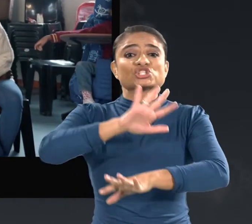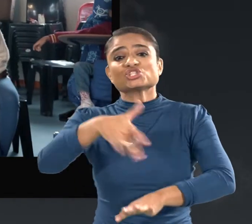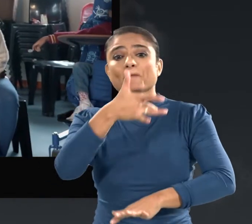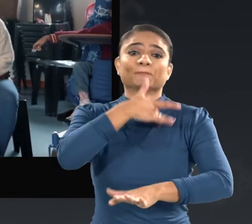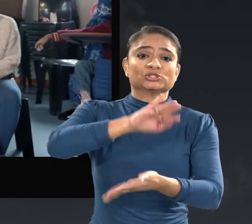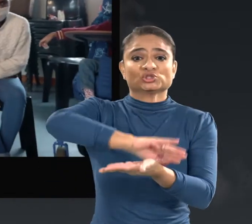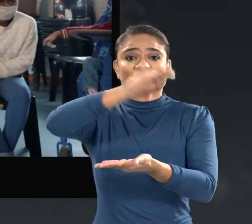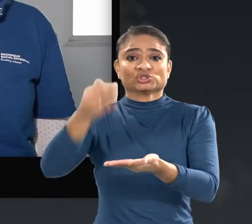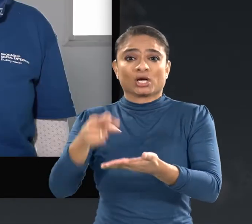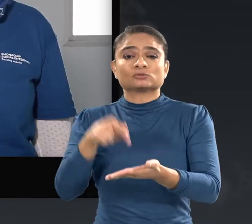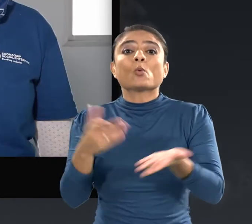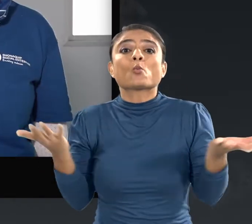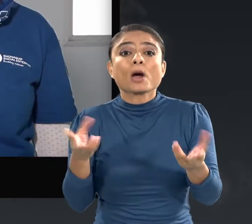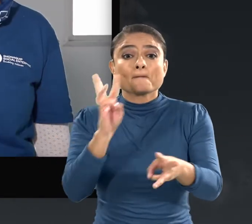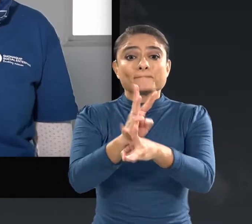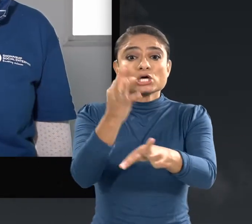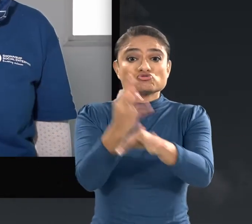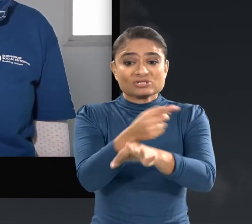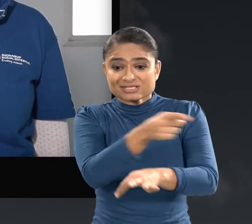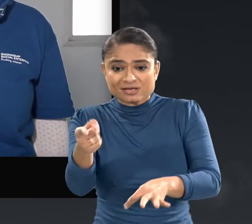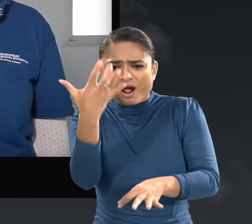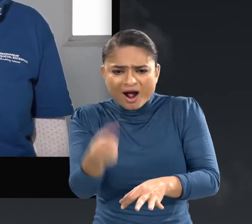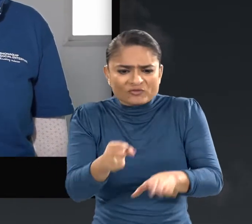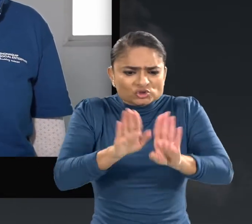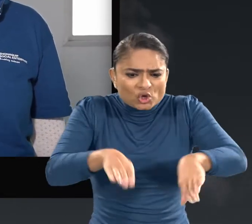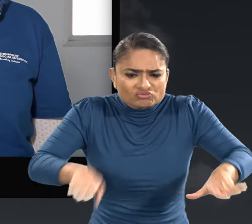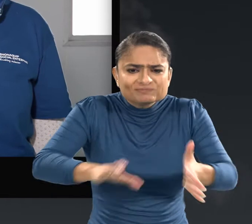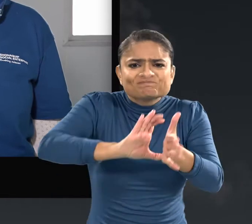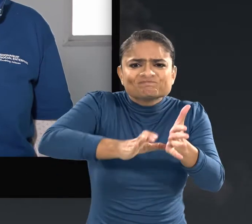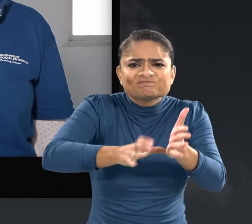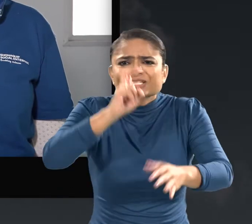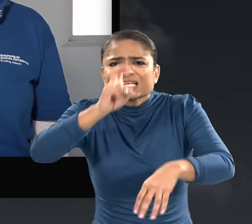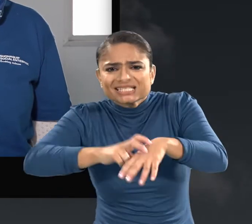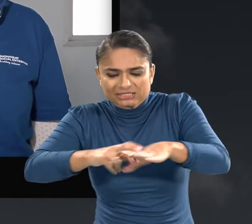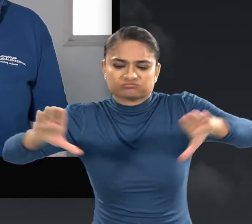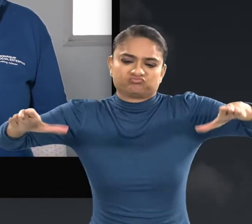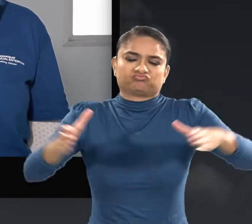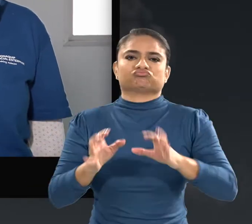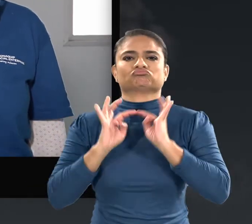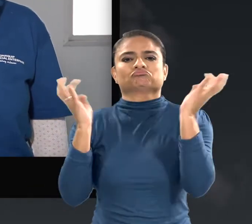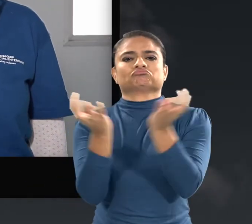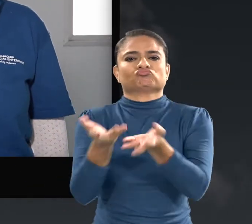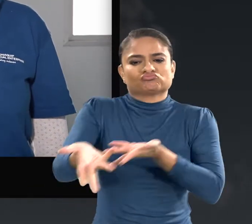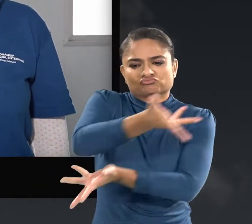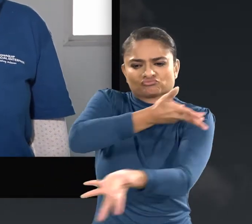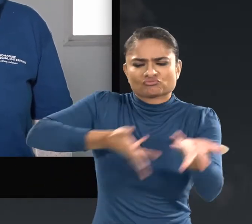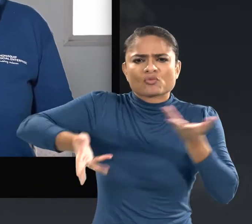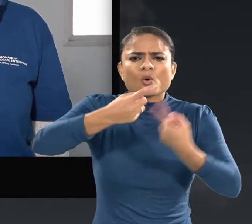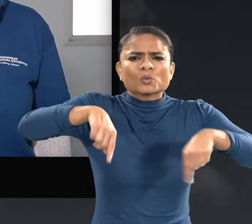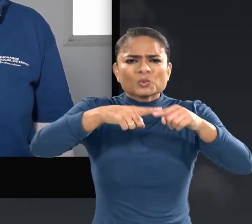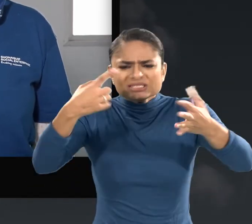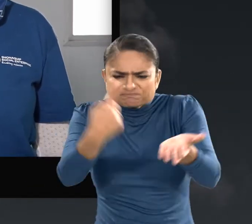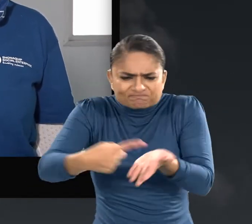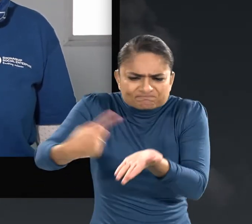I-Parent Champion Trust kulapho abazali abantwana abakhubazekileyo badibana khona